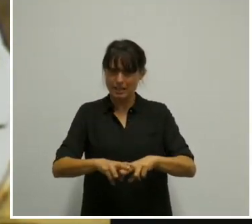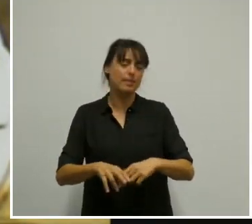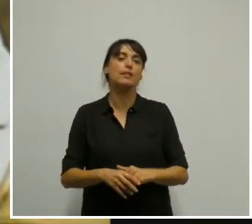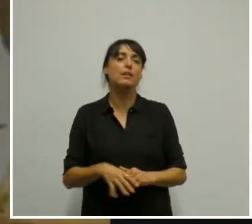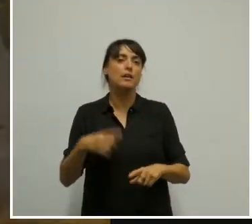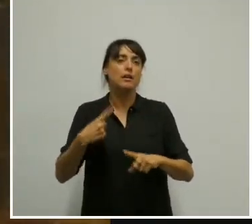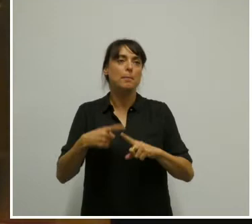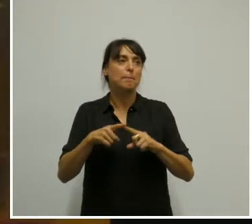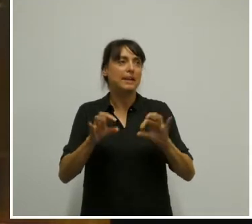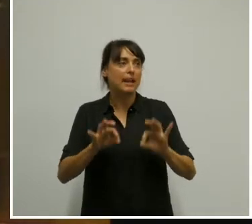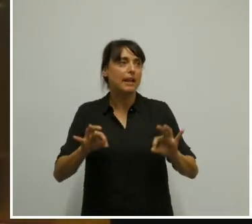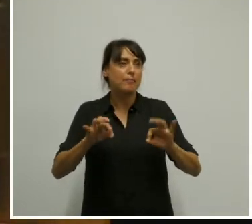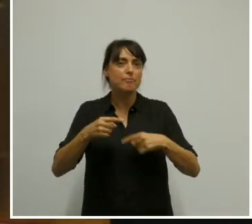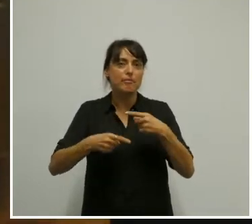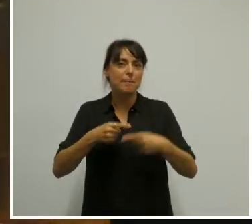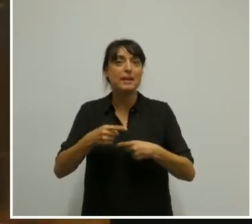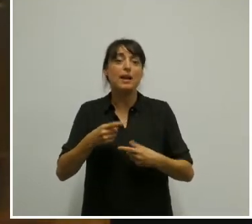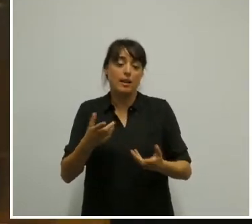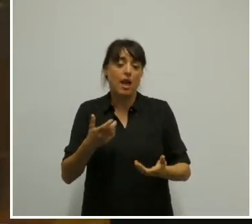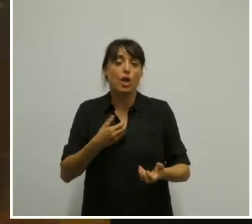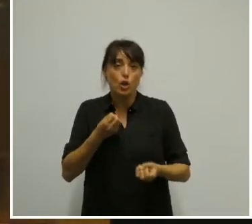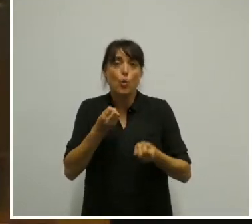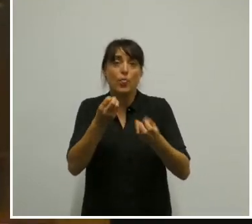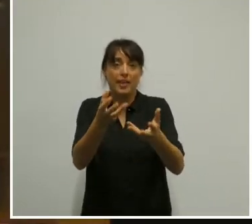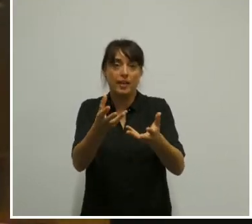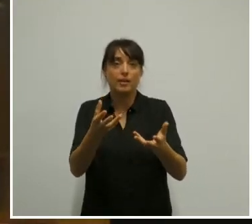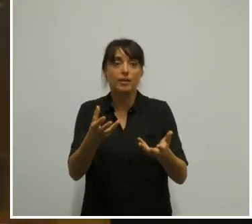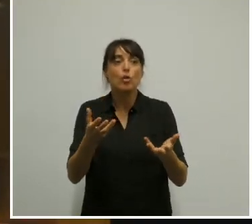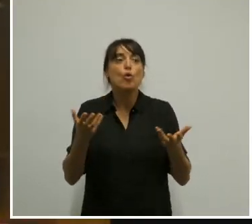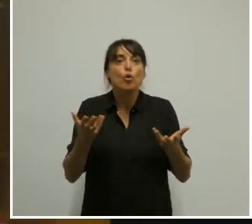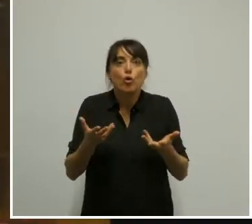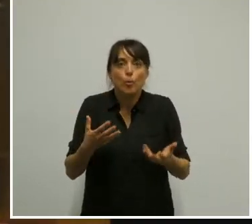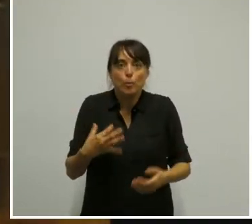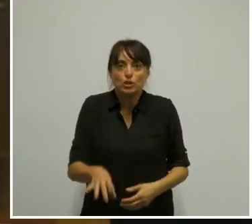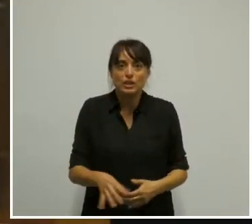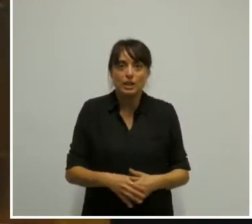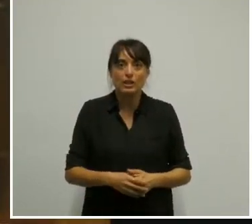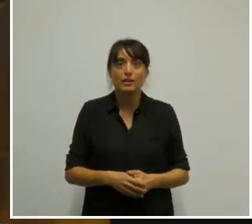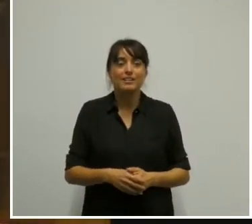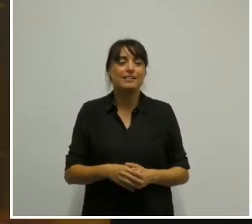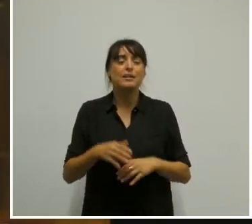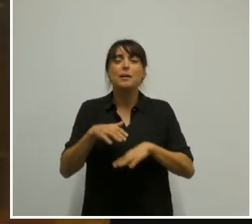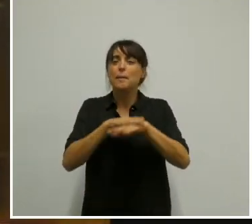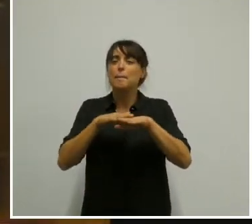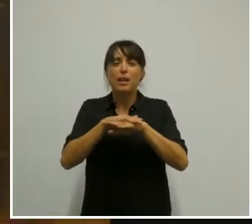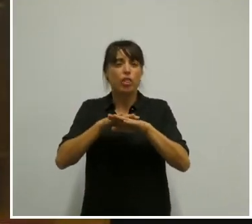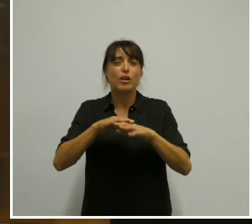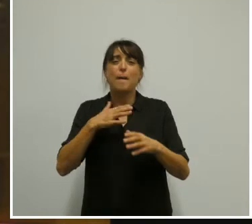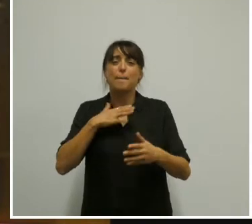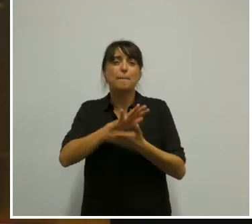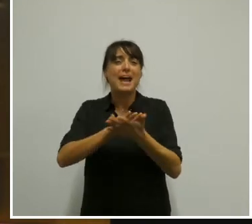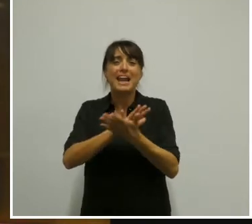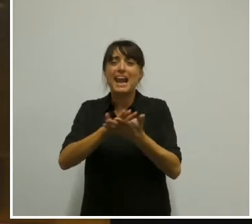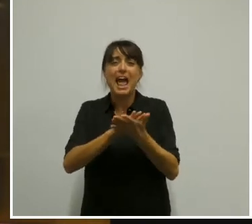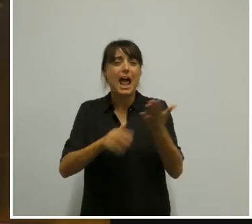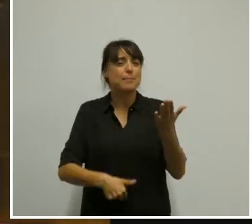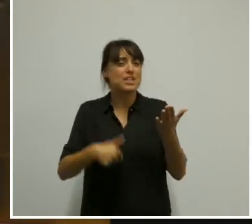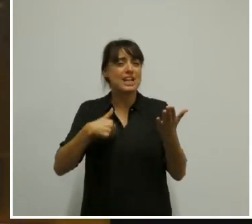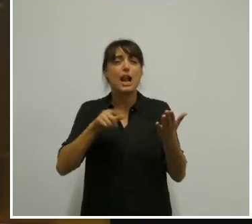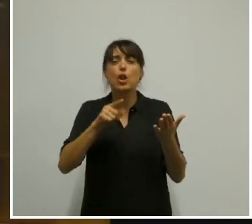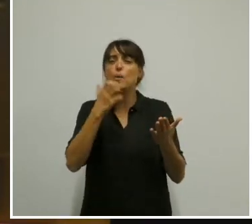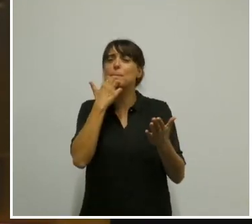cap família... Bueno, no sé. Però llavors és el que dic, com gent... No? Com deia ella... Podem estar parlant en general, però casos. O